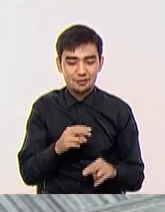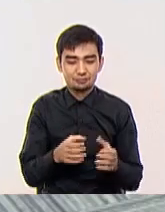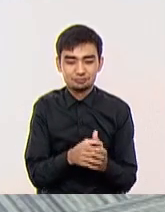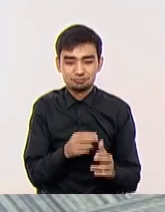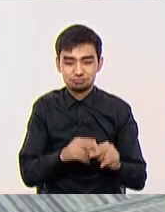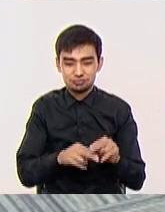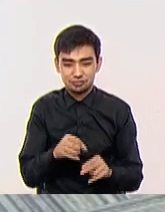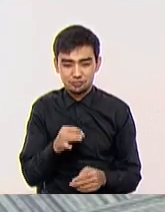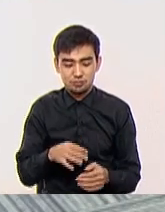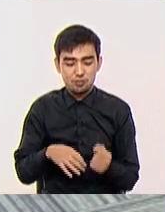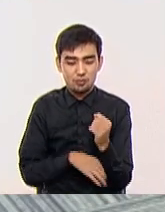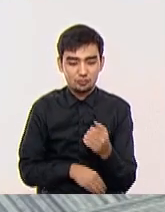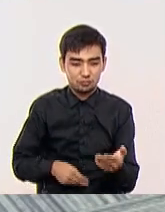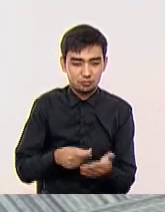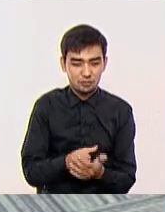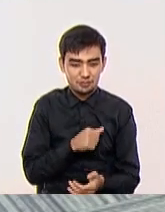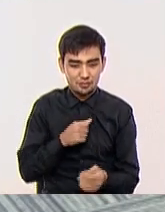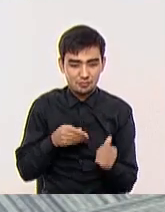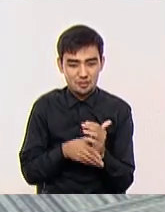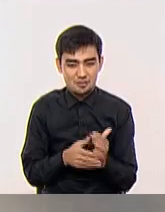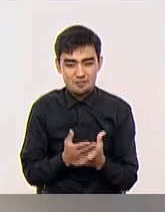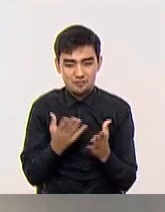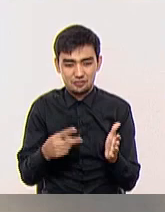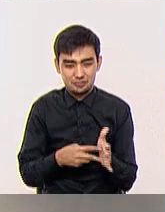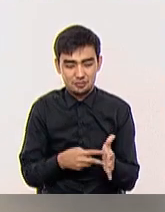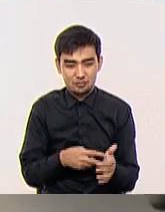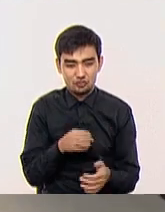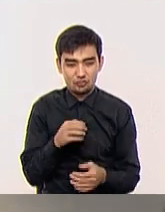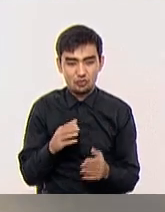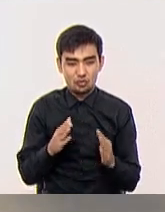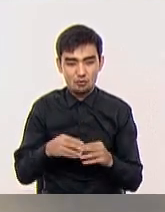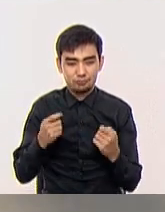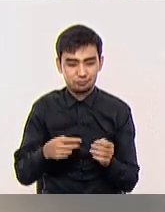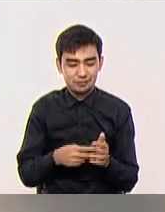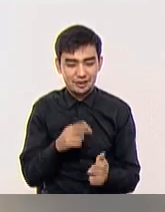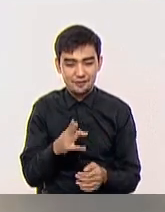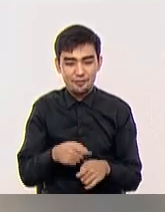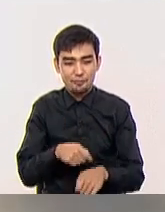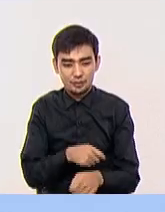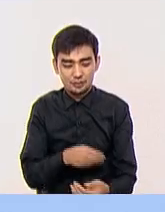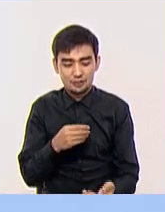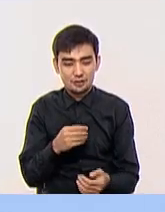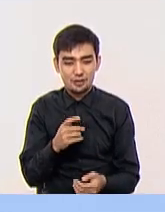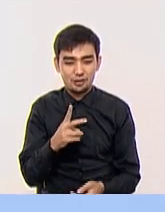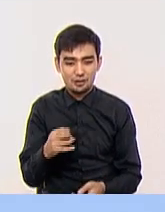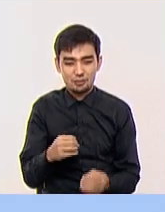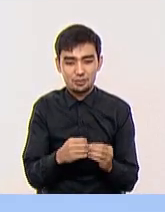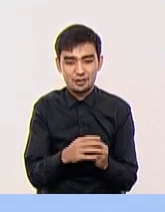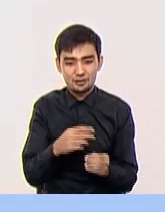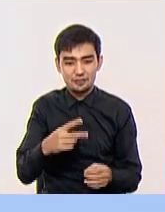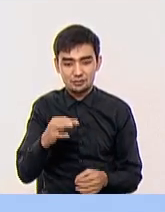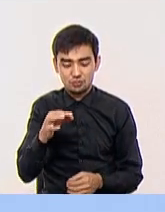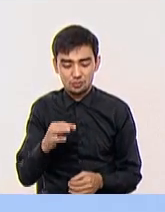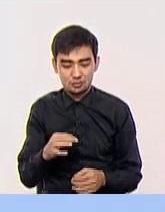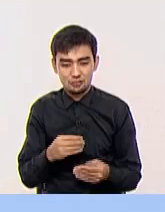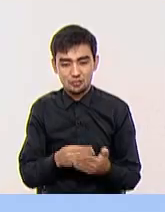Стройкомпании потом компенсируют эти затраты повышенной стоимостью недвижимости. Каждый квадратный метр дорожает на 15-20%.